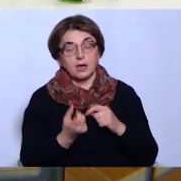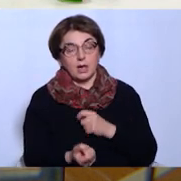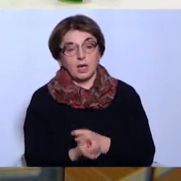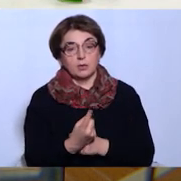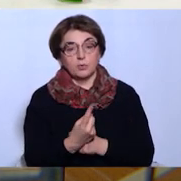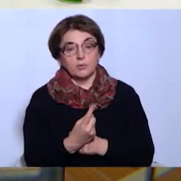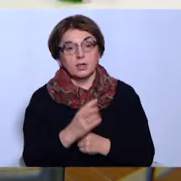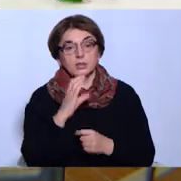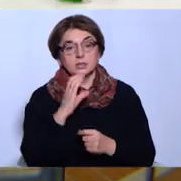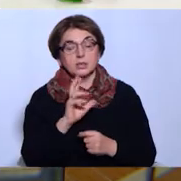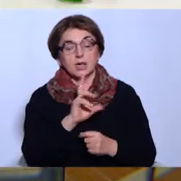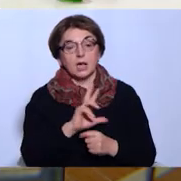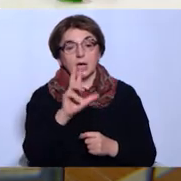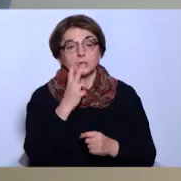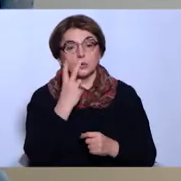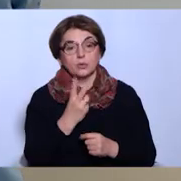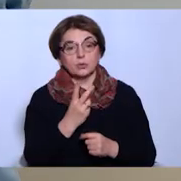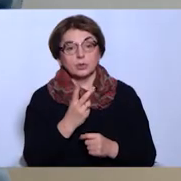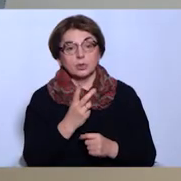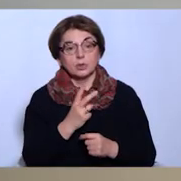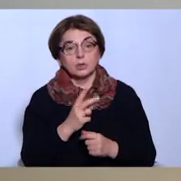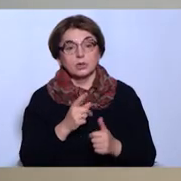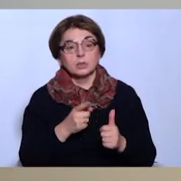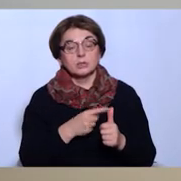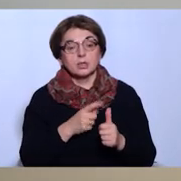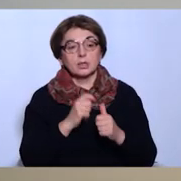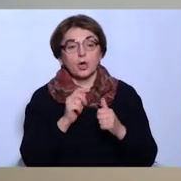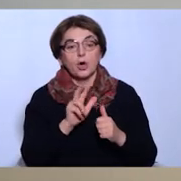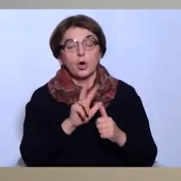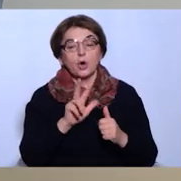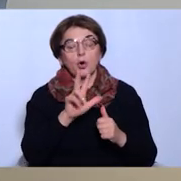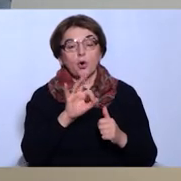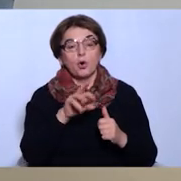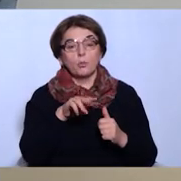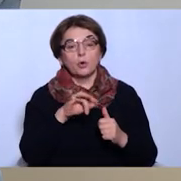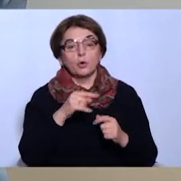აღმოვაჩინეთ, რომ ეს არის CH2, ეწოდება ჰომოლოგიური სხვაობა.